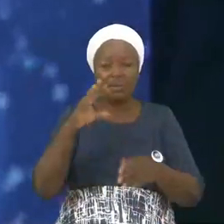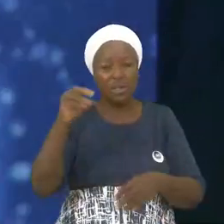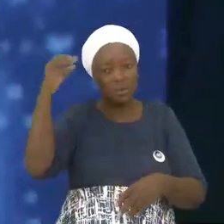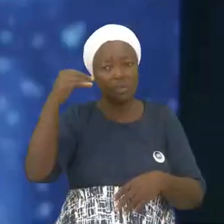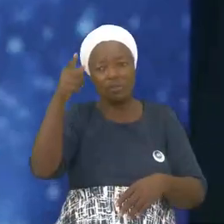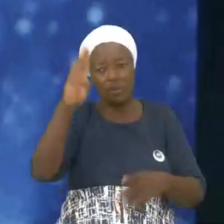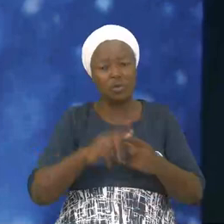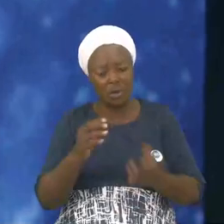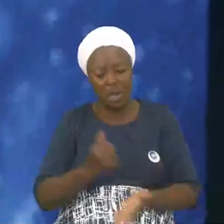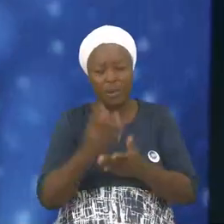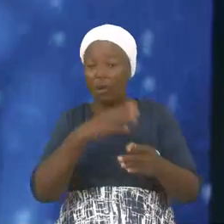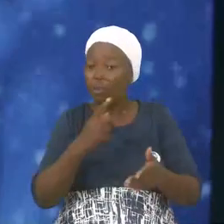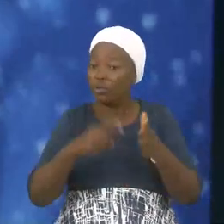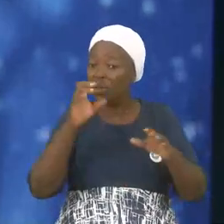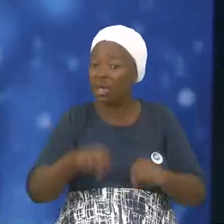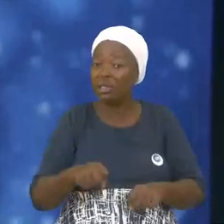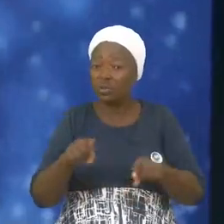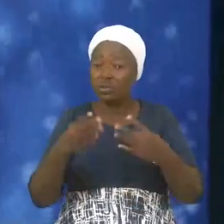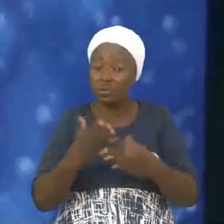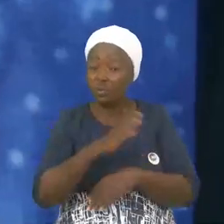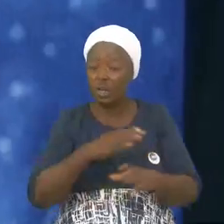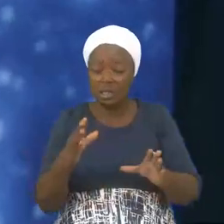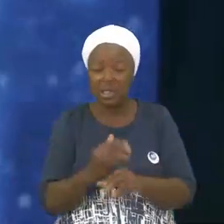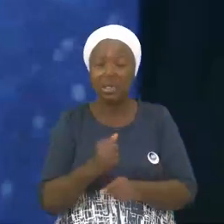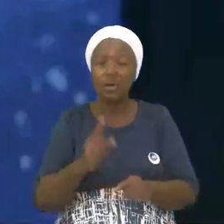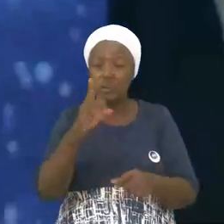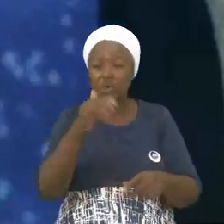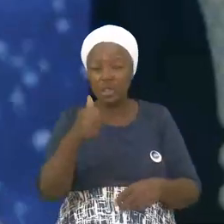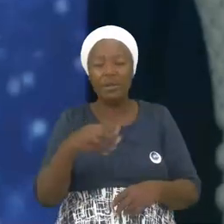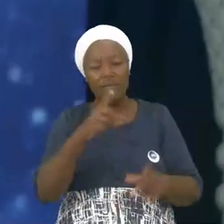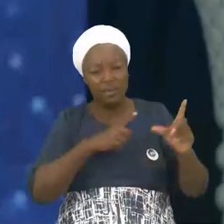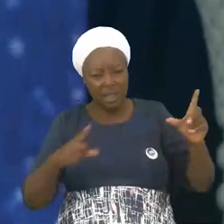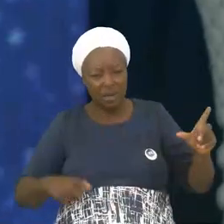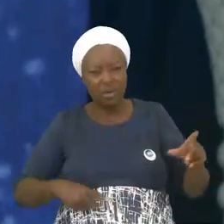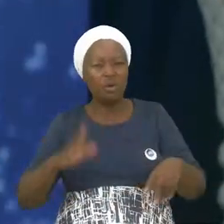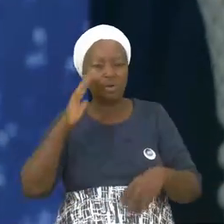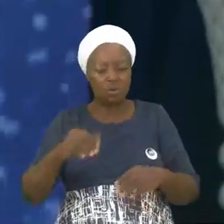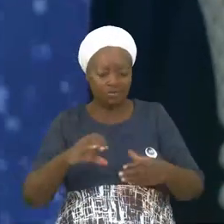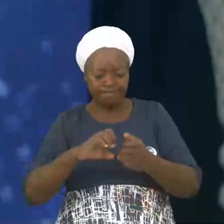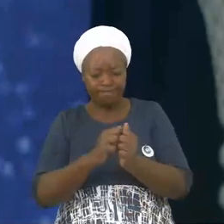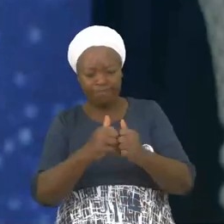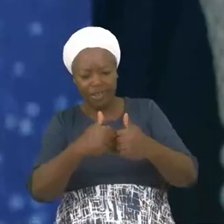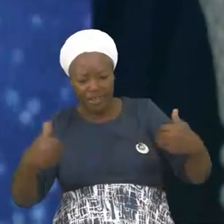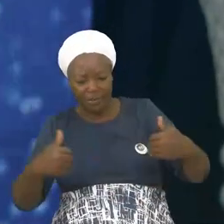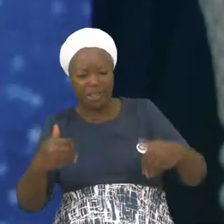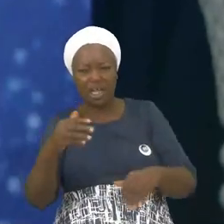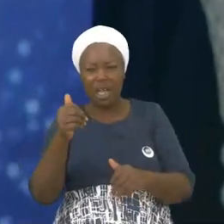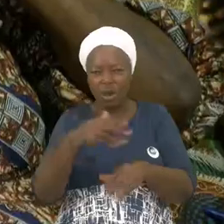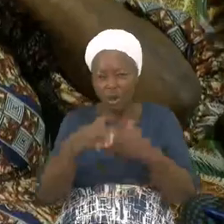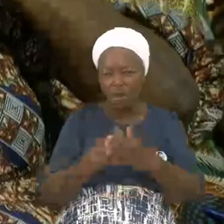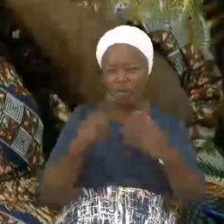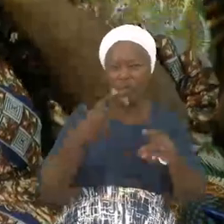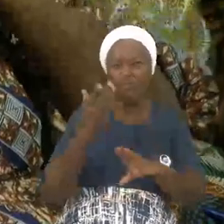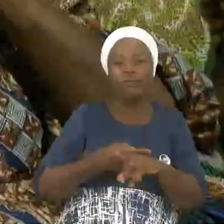maintenant, tu demandes la grâce de Dieu de t'aider. Et ce que tu n'arrivais pas à faire toi-même, le